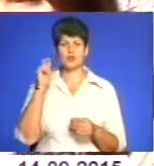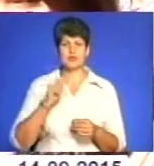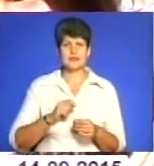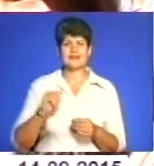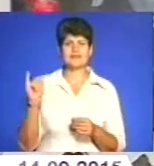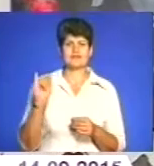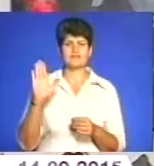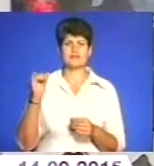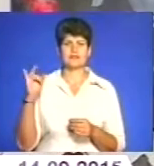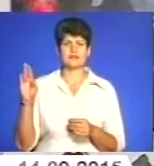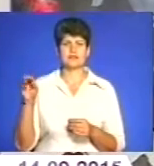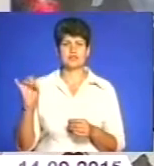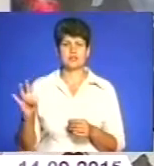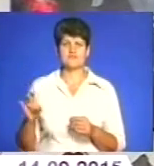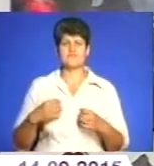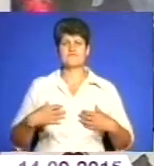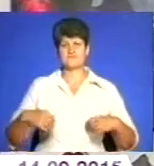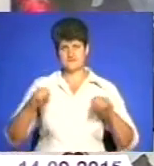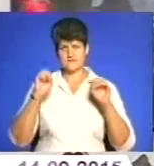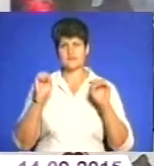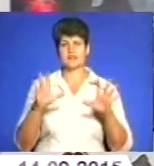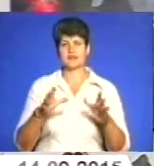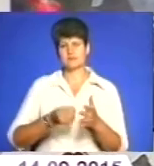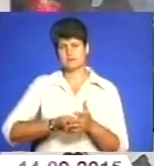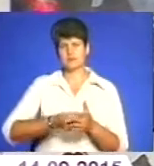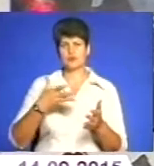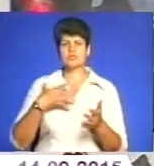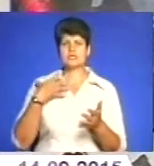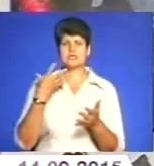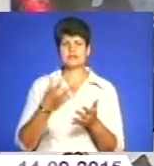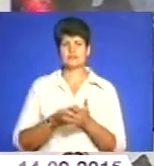Іван Вітишин віддав найдорожче – власне життя.